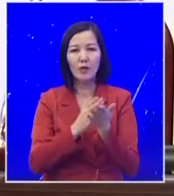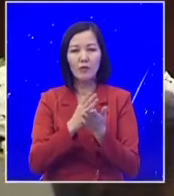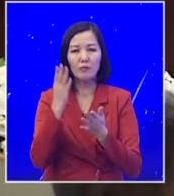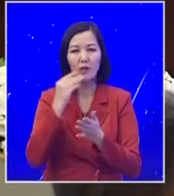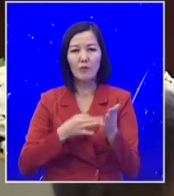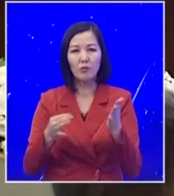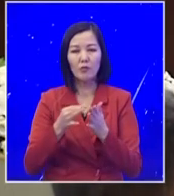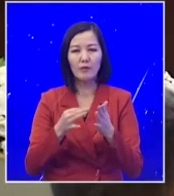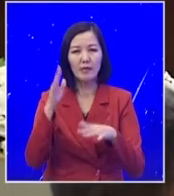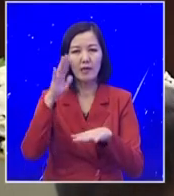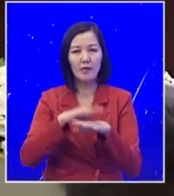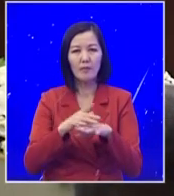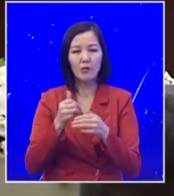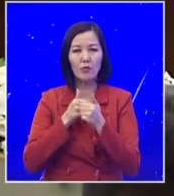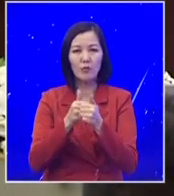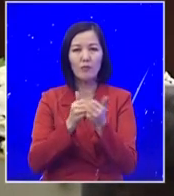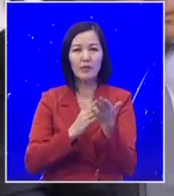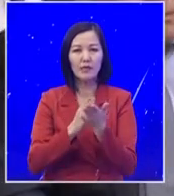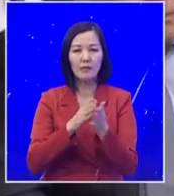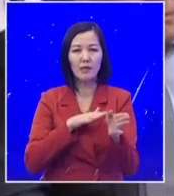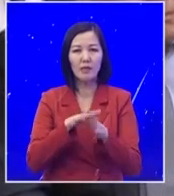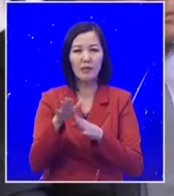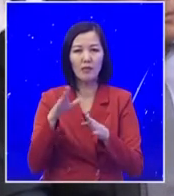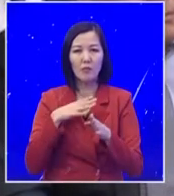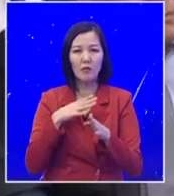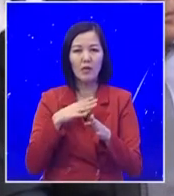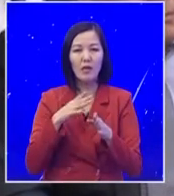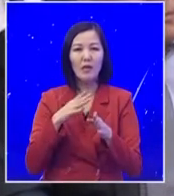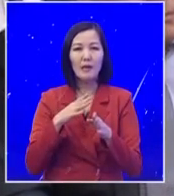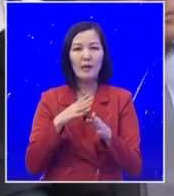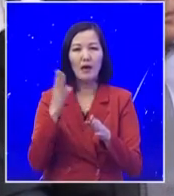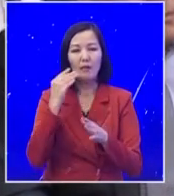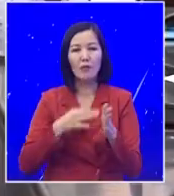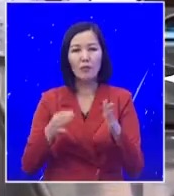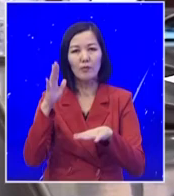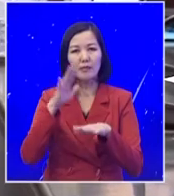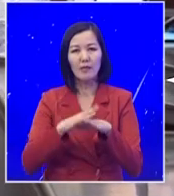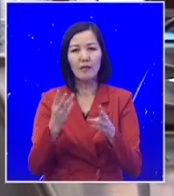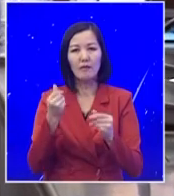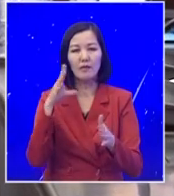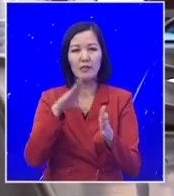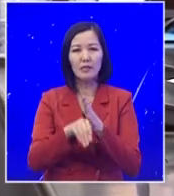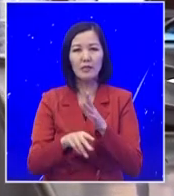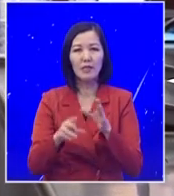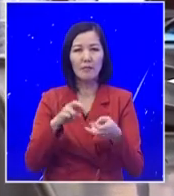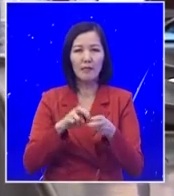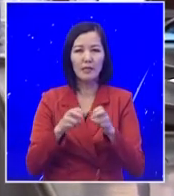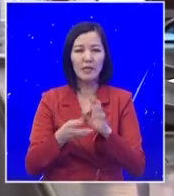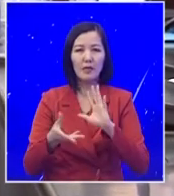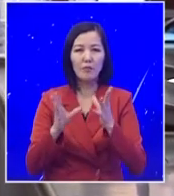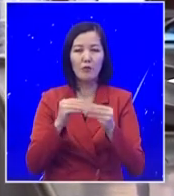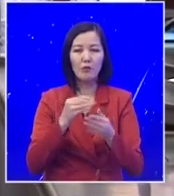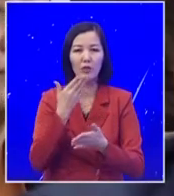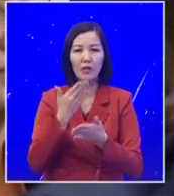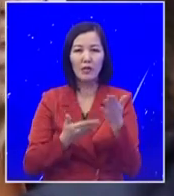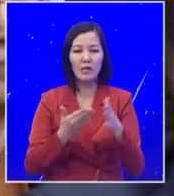лауазымдарда Алматы облысы әкімінің орынбасары қызметінде болды. Соңғы қызмет орны Алматы облысы әкімінің инвестициялық мәселелер бойынша